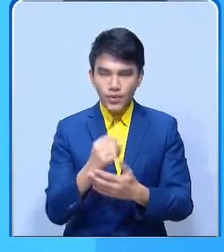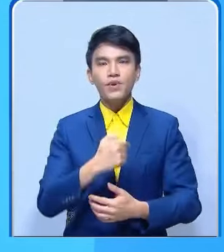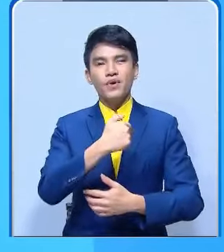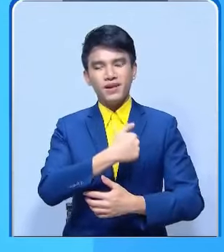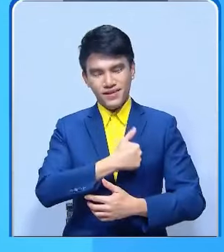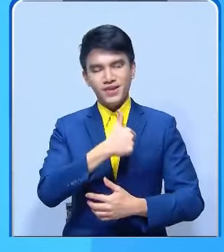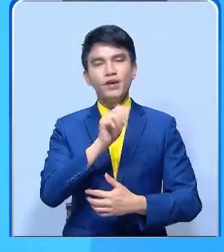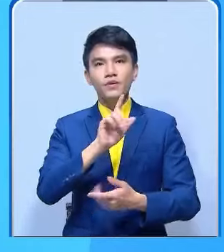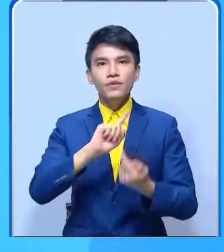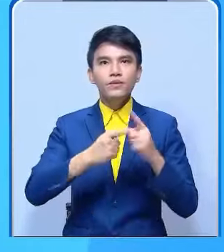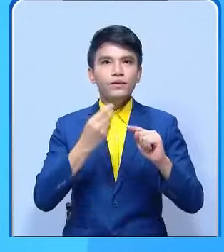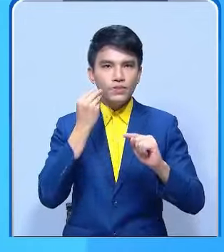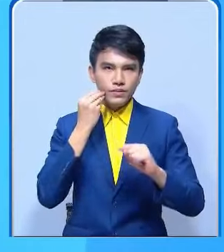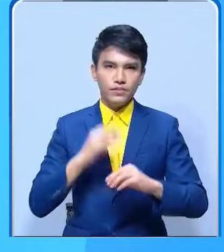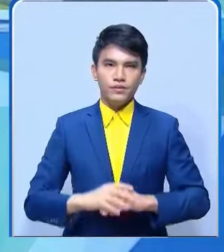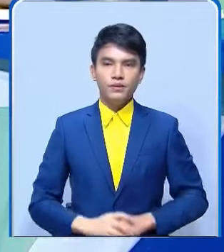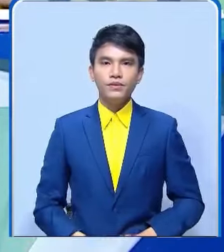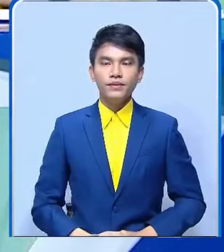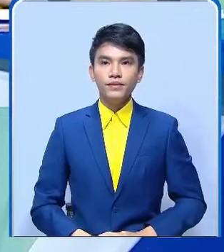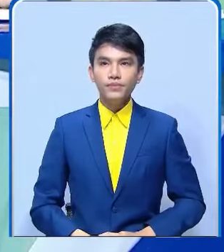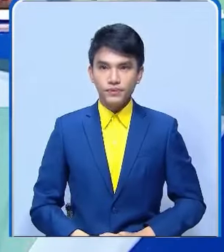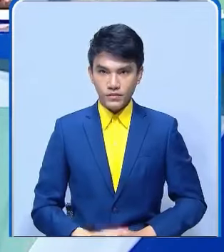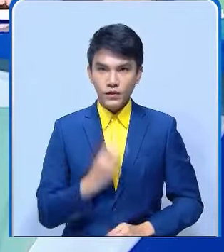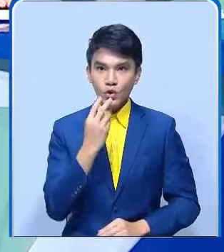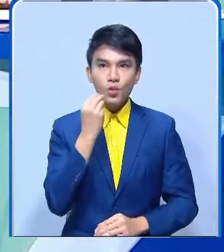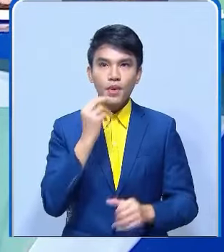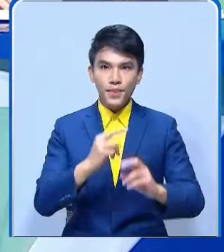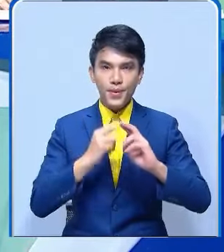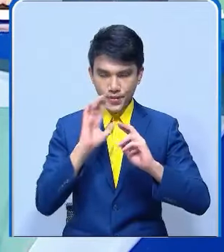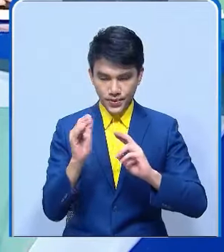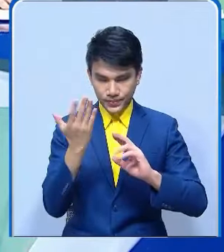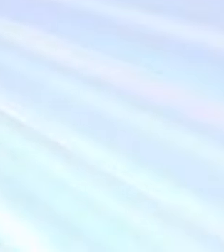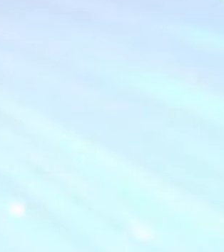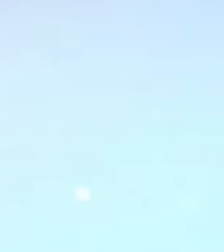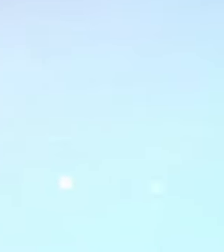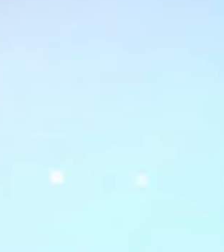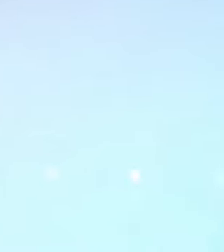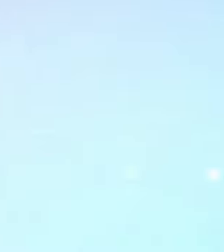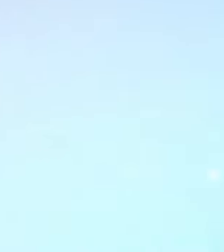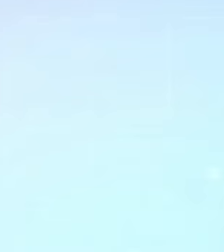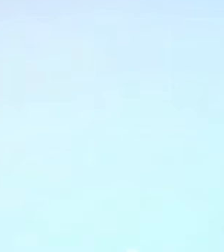เพื่อนบ้านด้วยนะ อ้าวตรวจสอบประตูรั้วบ้านของตัวเองกันหน่อยนะคุณผู้ชมนะ